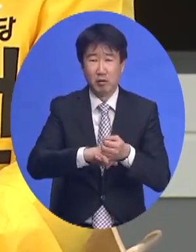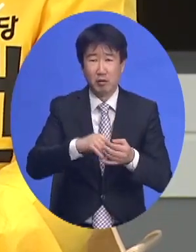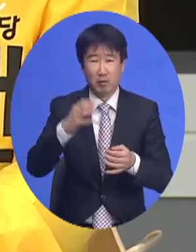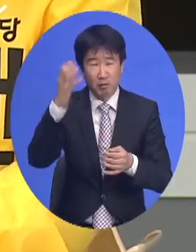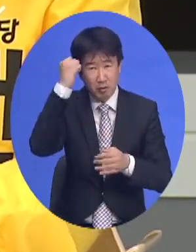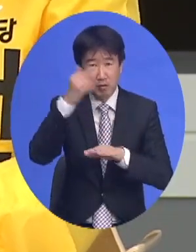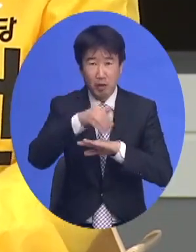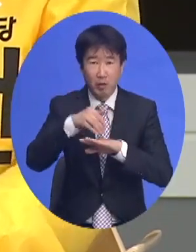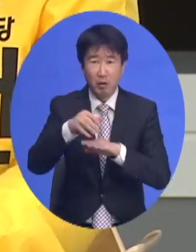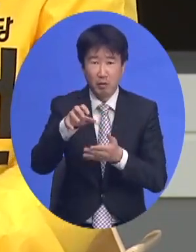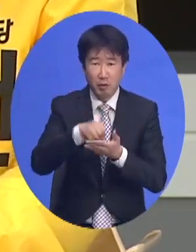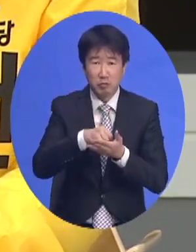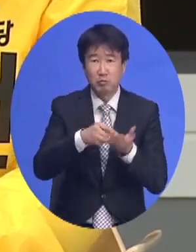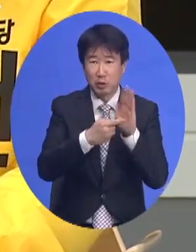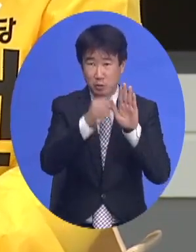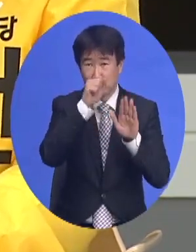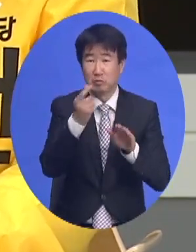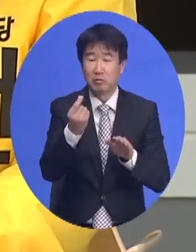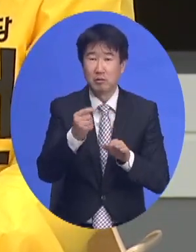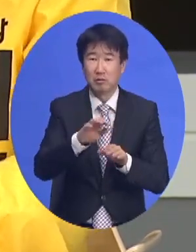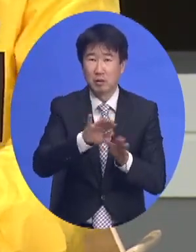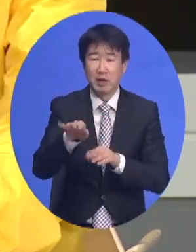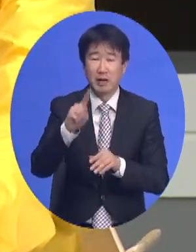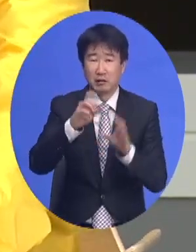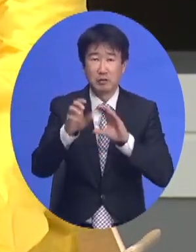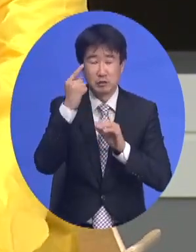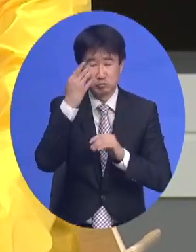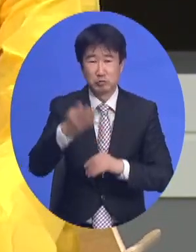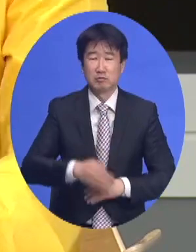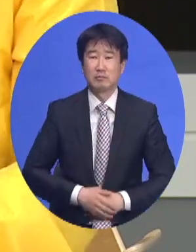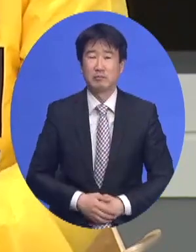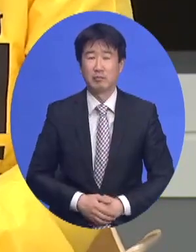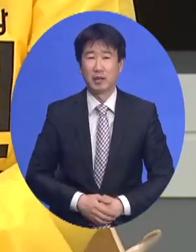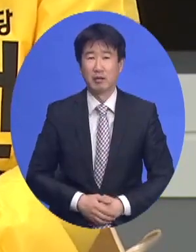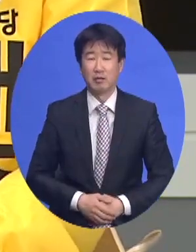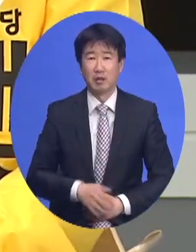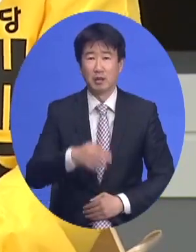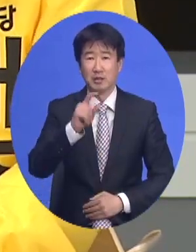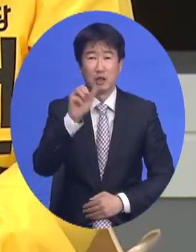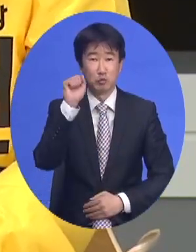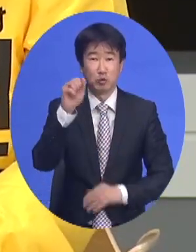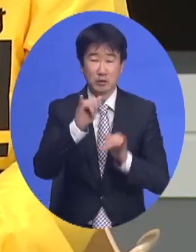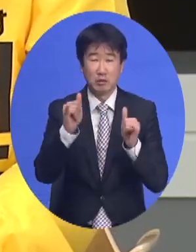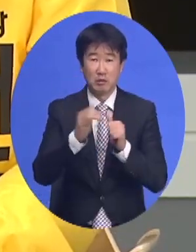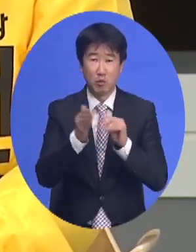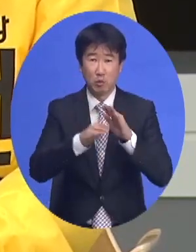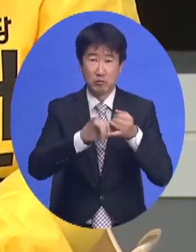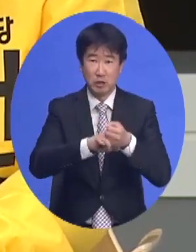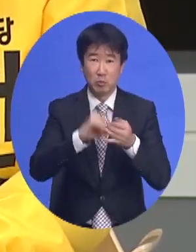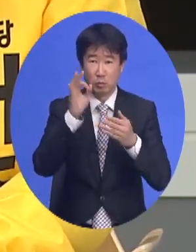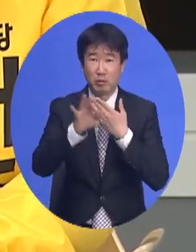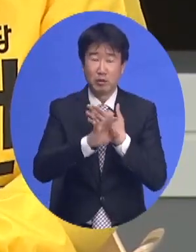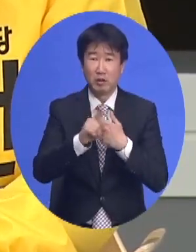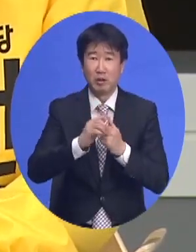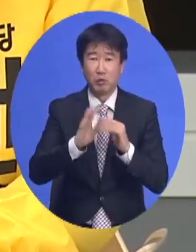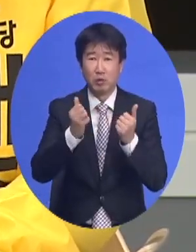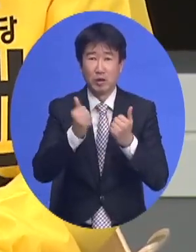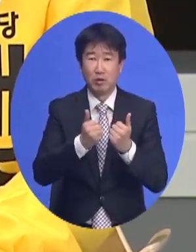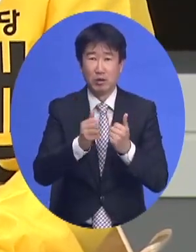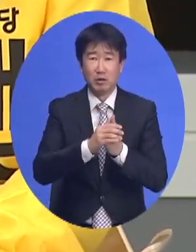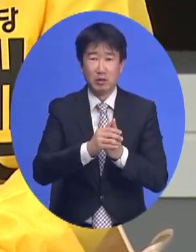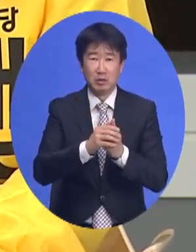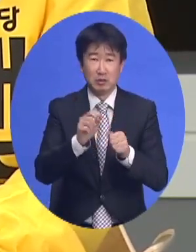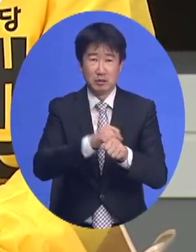예, 좋습니다. 그리고 하나 더 질문 드리겠습니다. 그 장기표 후보자님의 공약을 보면 국회의원